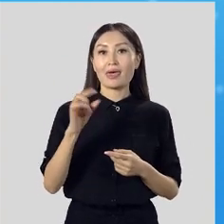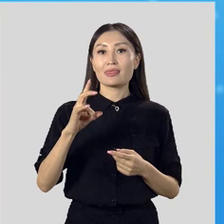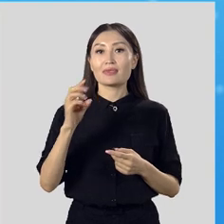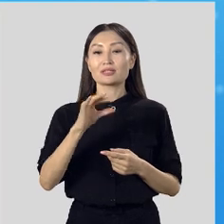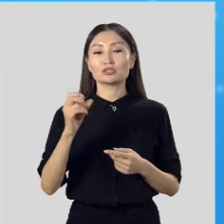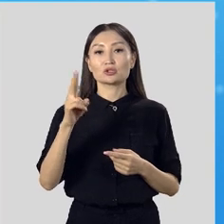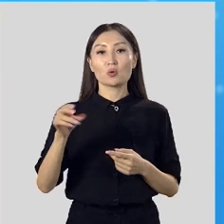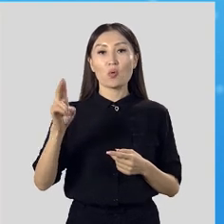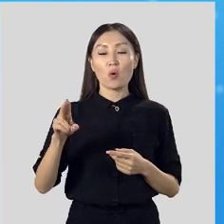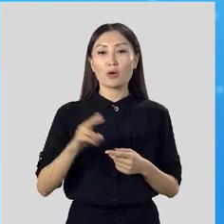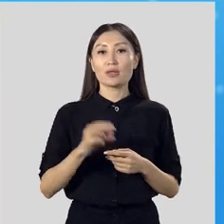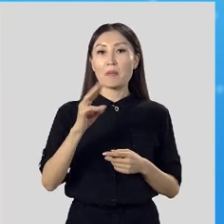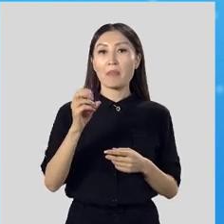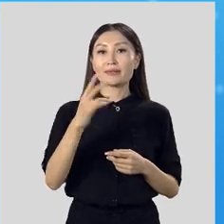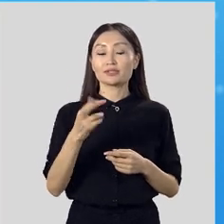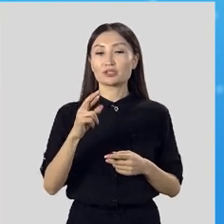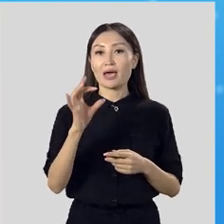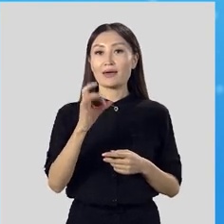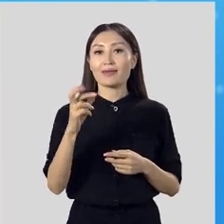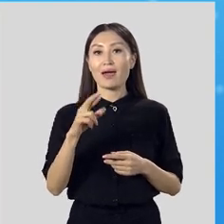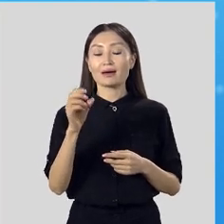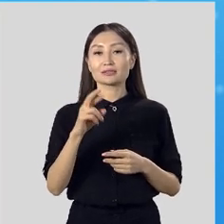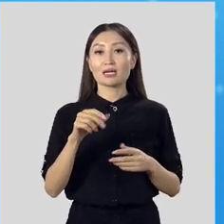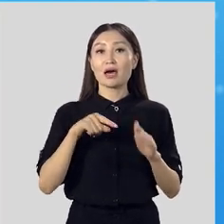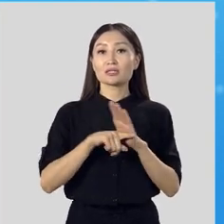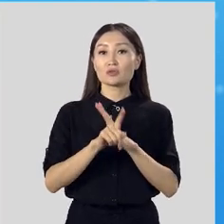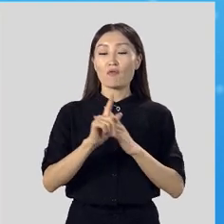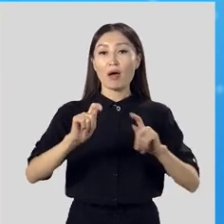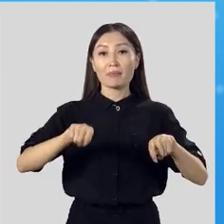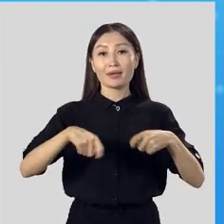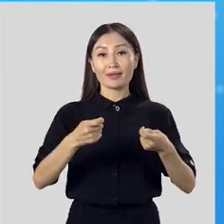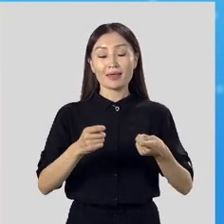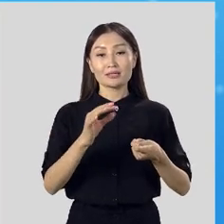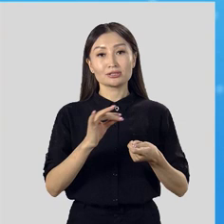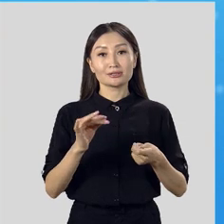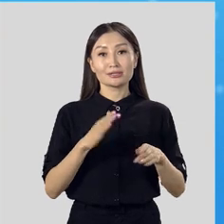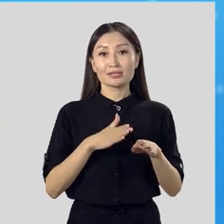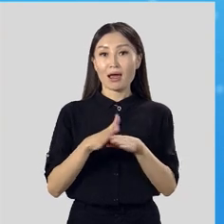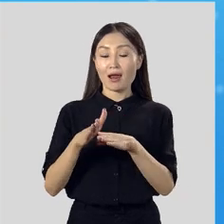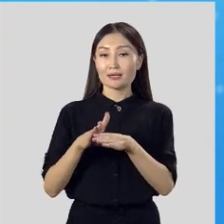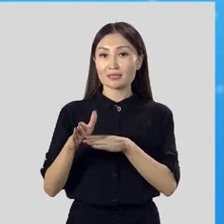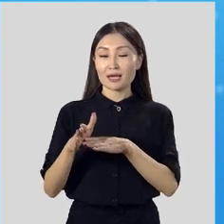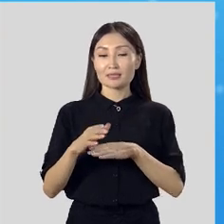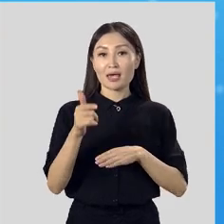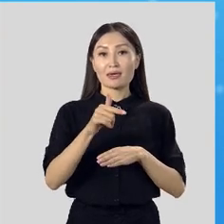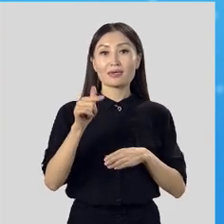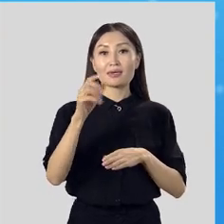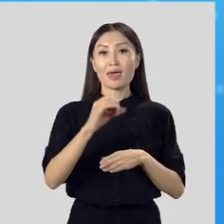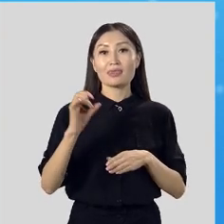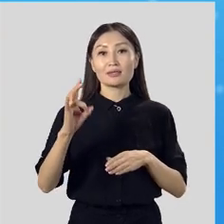генетический код. Матричные реакции как основа передачи и реализации